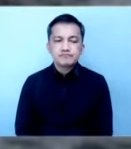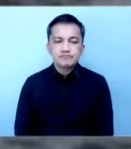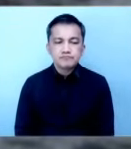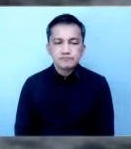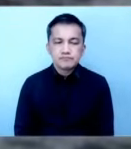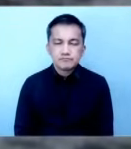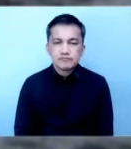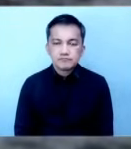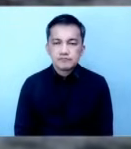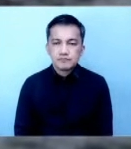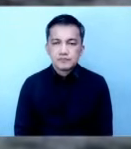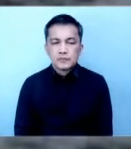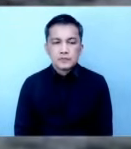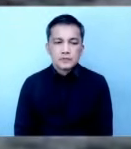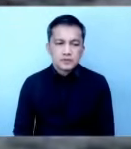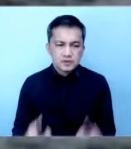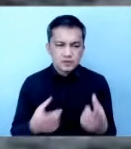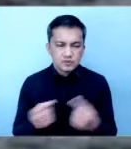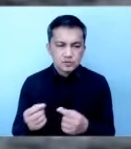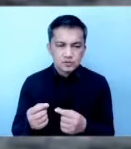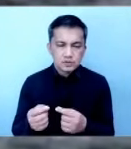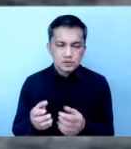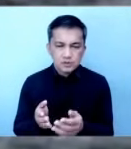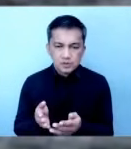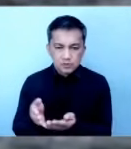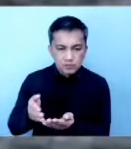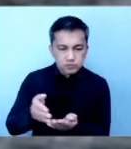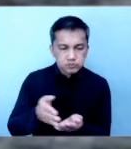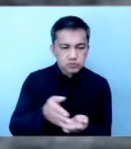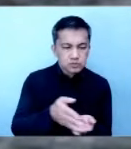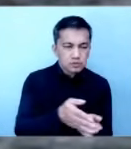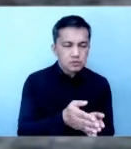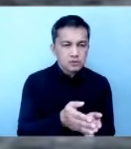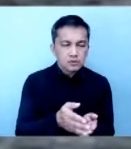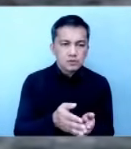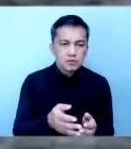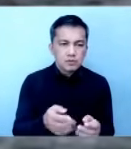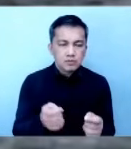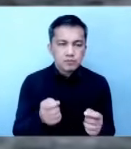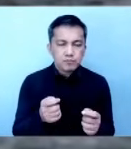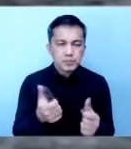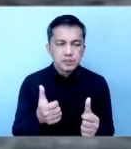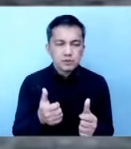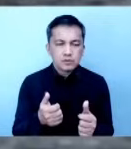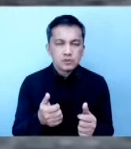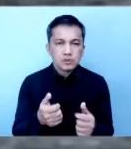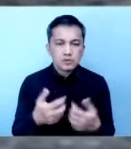sila ng undocking maneuver, doon nga po nawalan po ng power yung